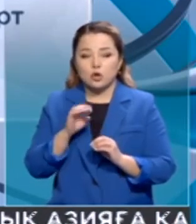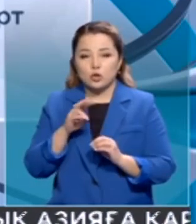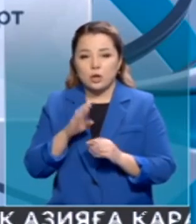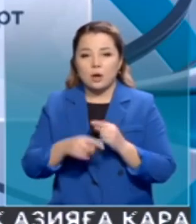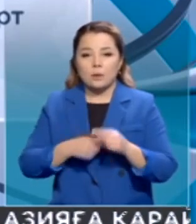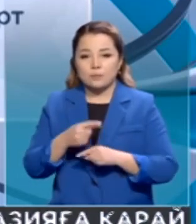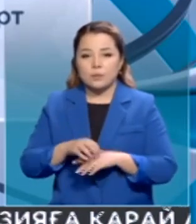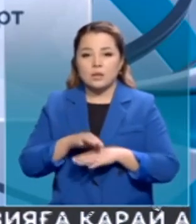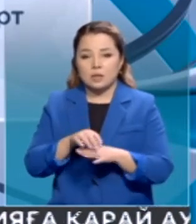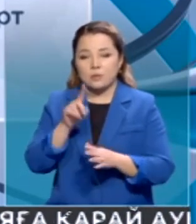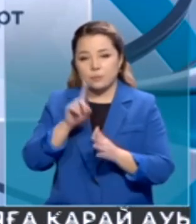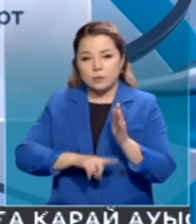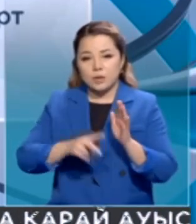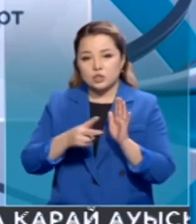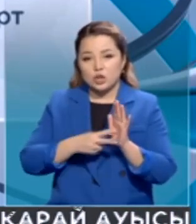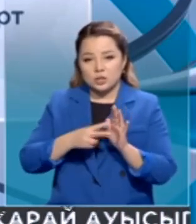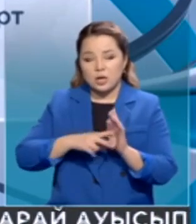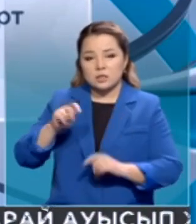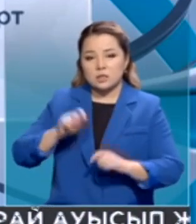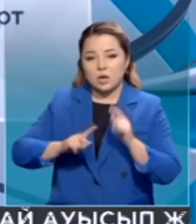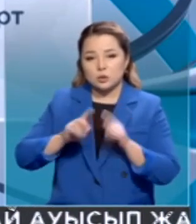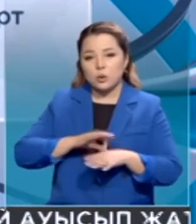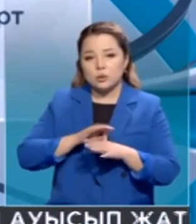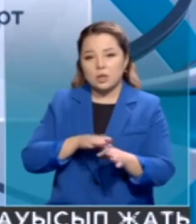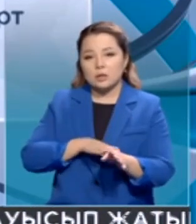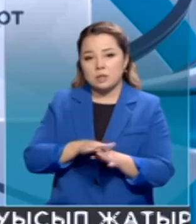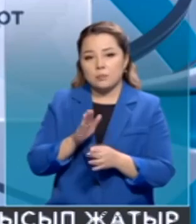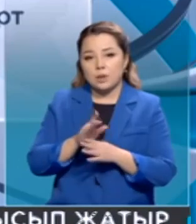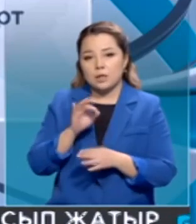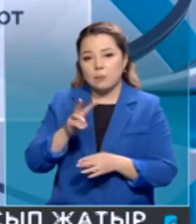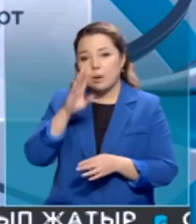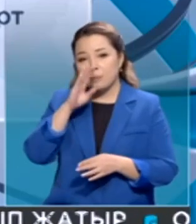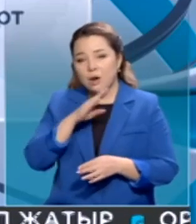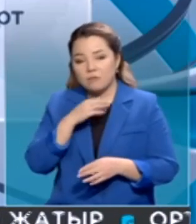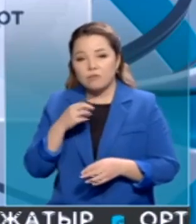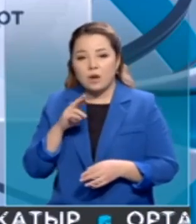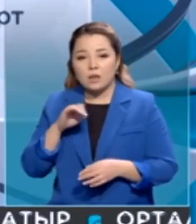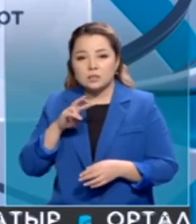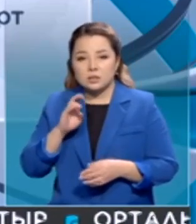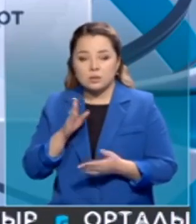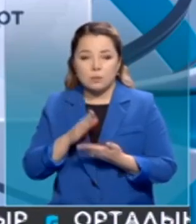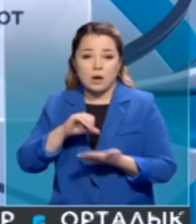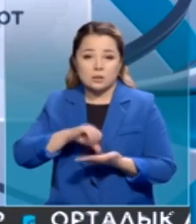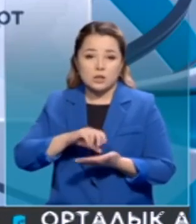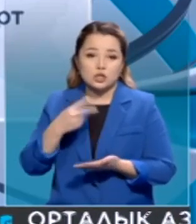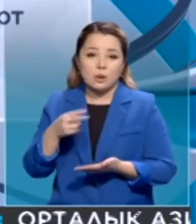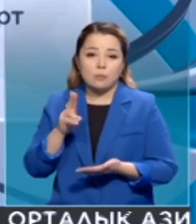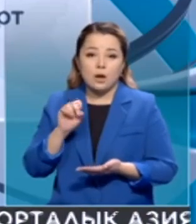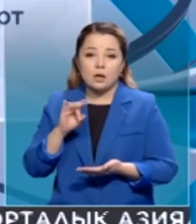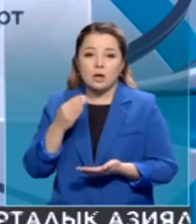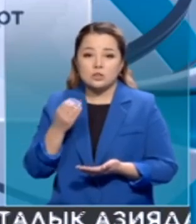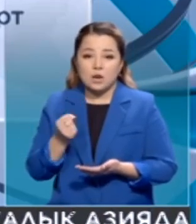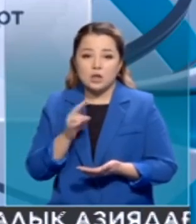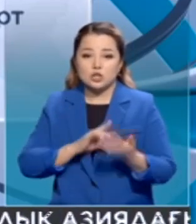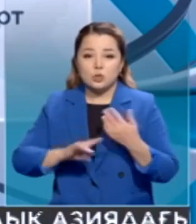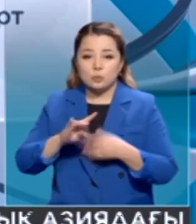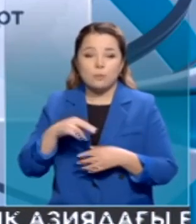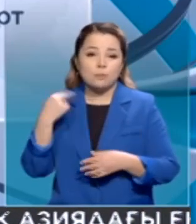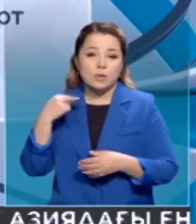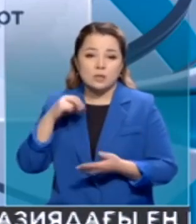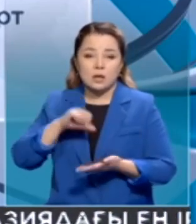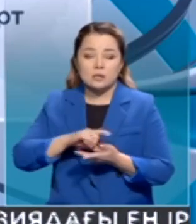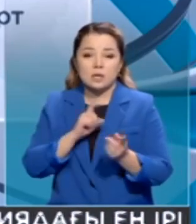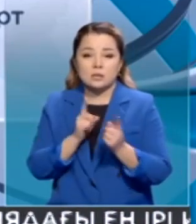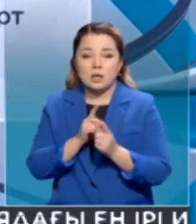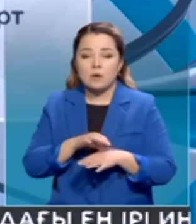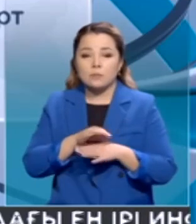дәстүрлі діндер лидерлерінің 7 съезі өтті. Оған Рим папасы Франциск қатысты. 20 қарашада Қазақстан Республикасы президентінің